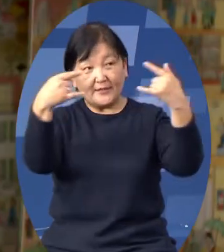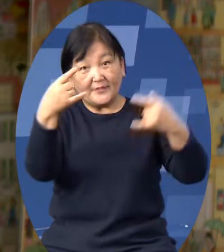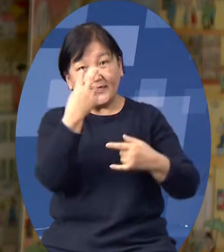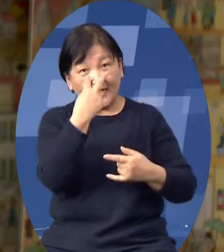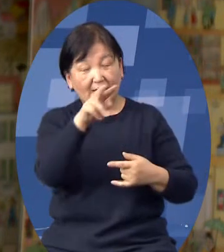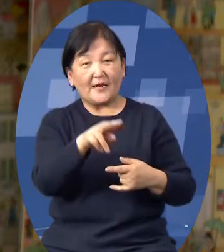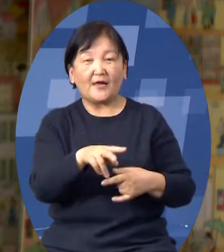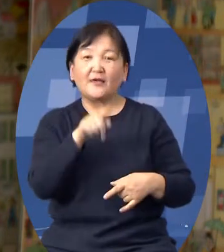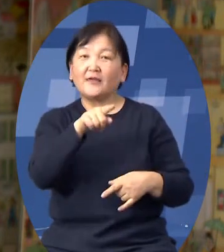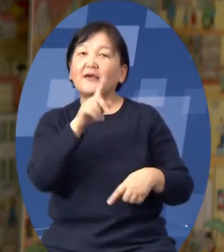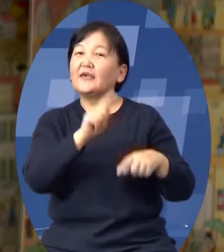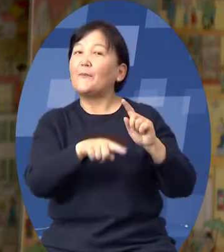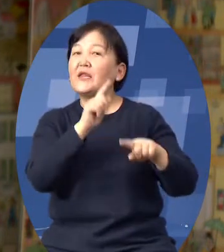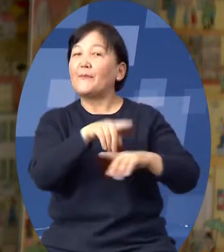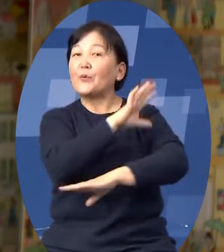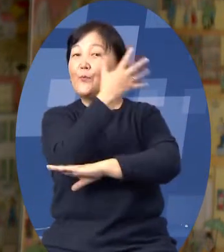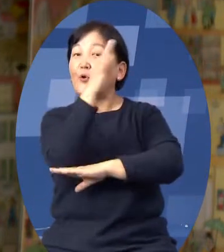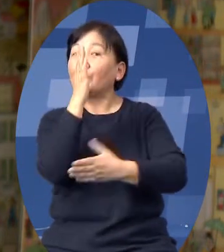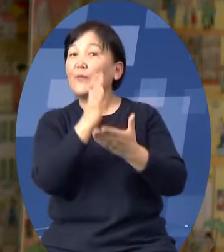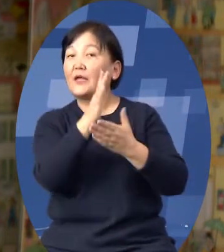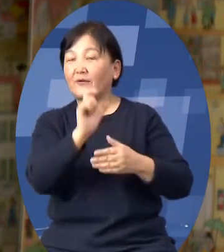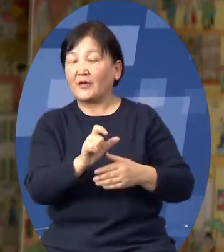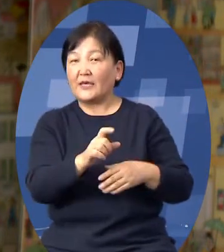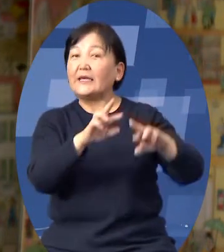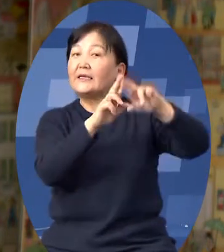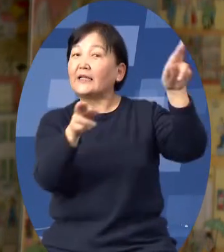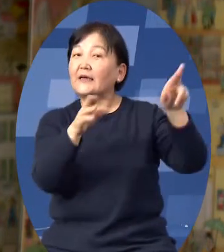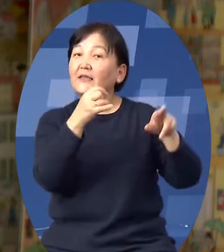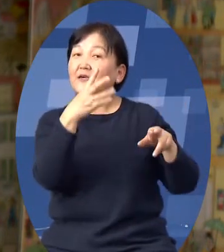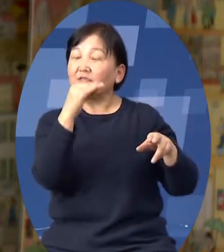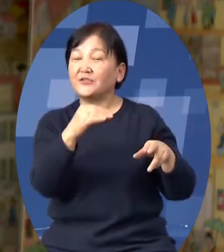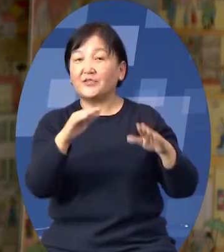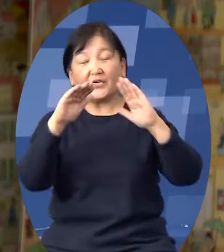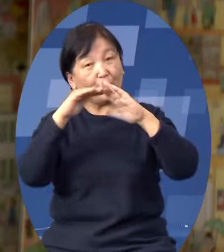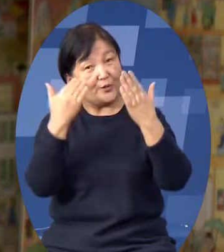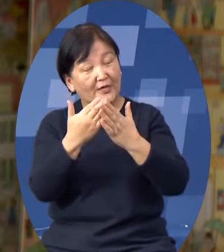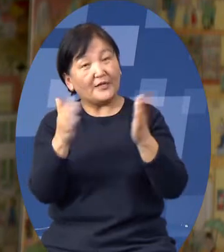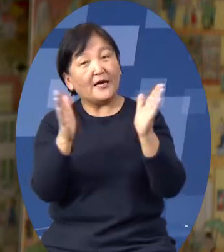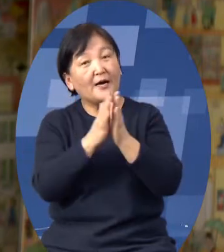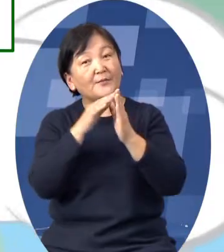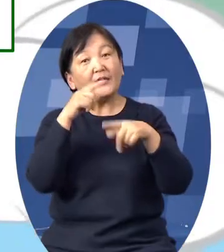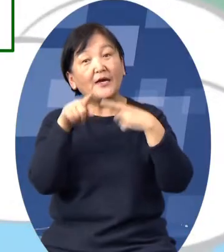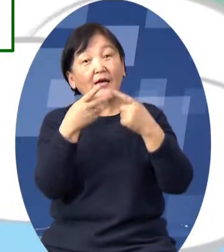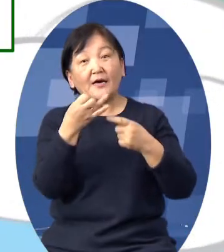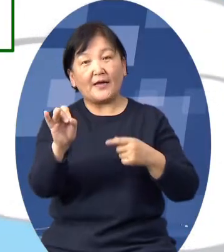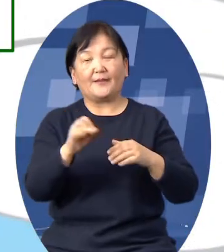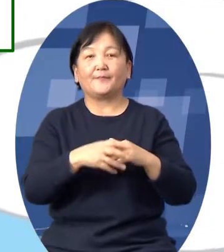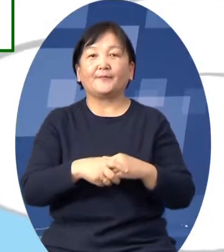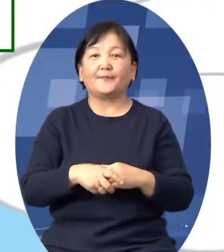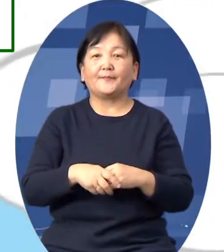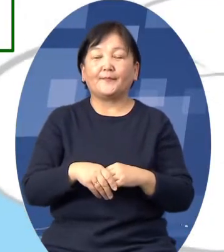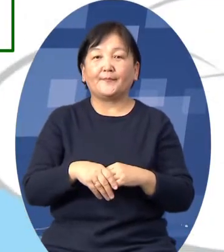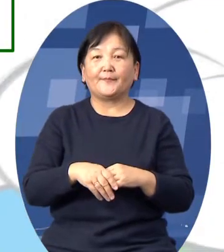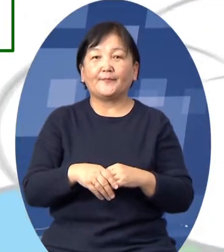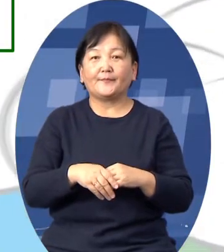ажиглаарай. Энэ ямар ямар мод вэ? Ялгаатай шинжийг нь ажиглаад гэр бүлийнхэнтэйгээ ярилцаарай.